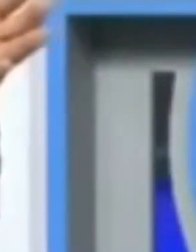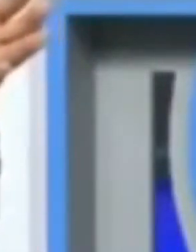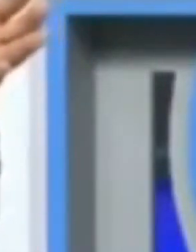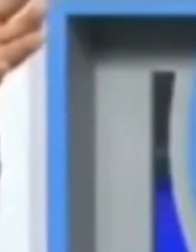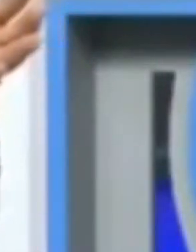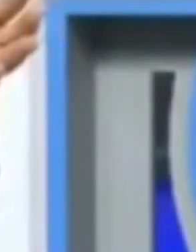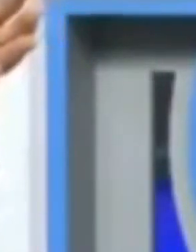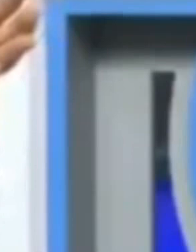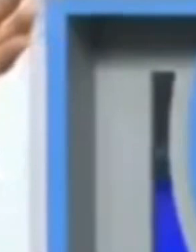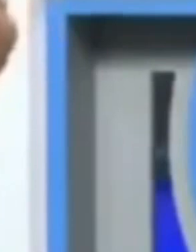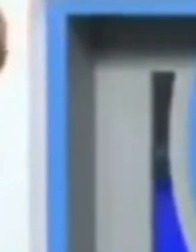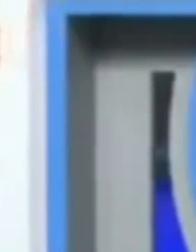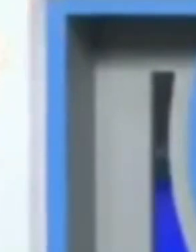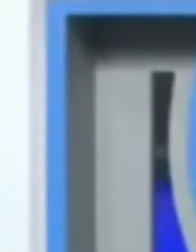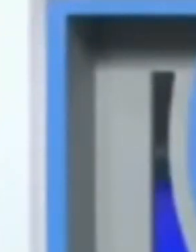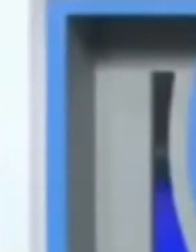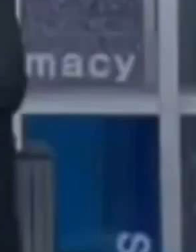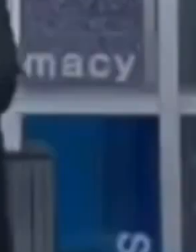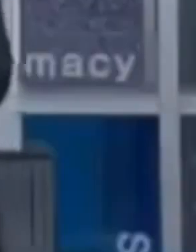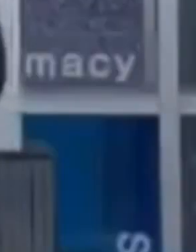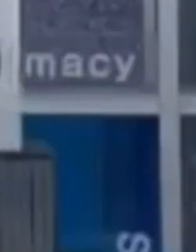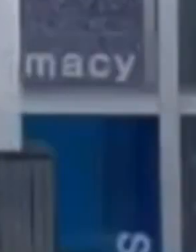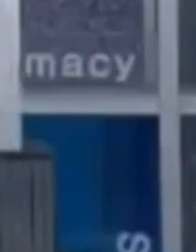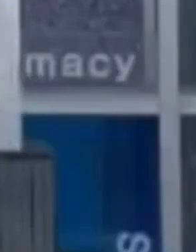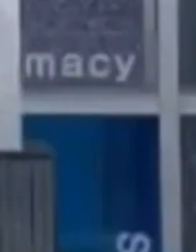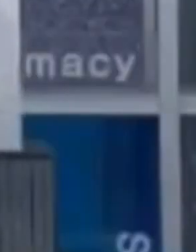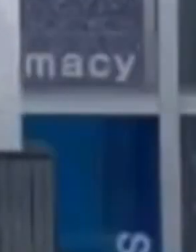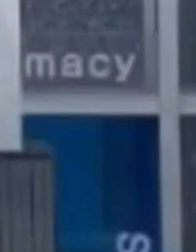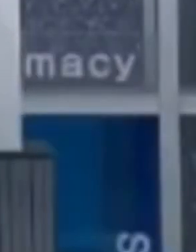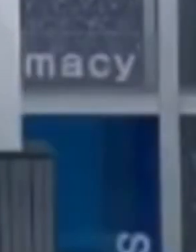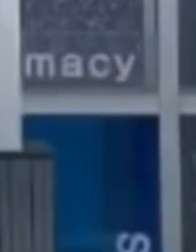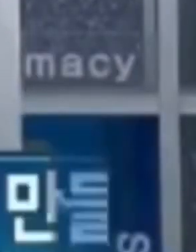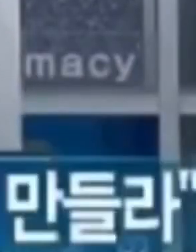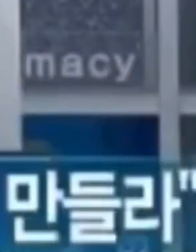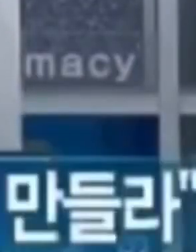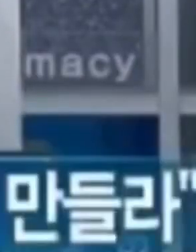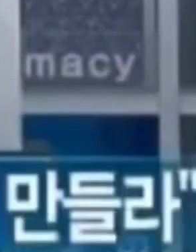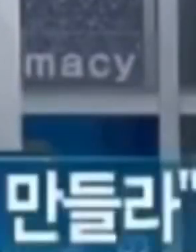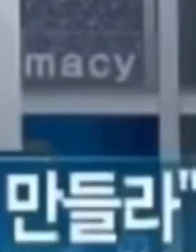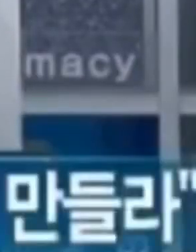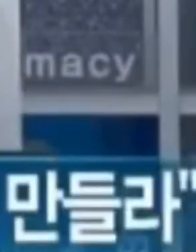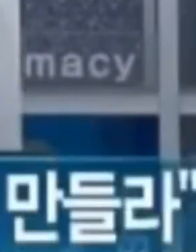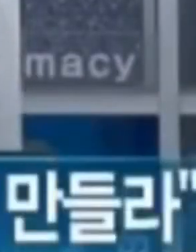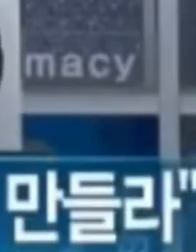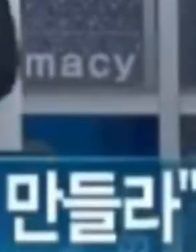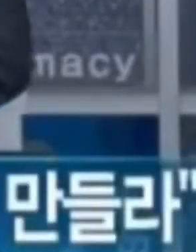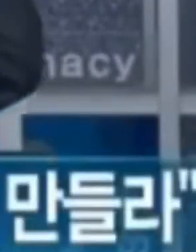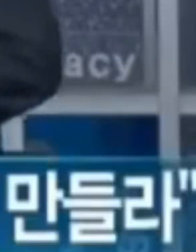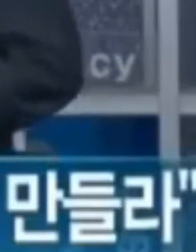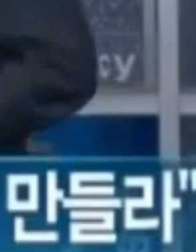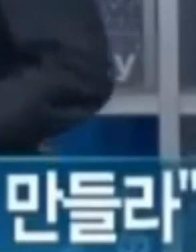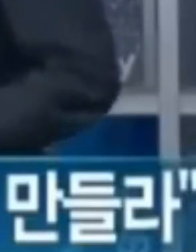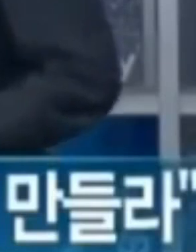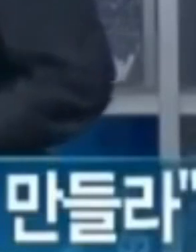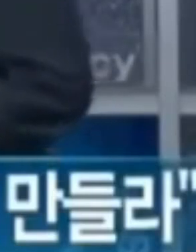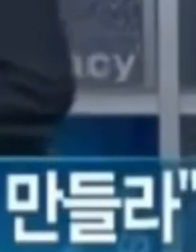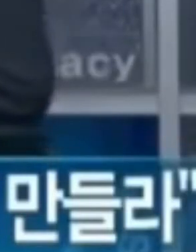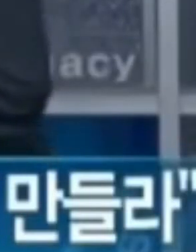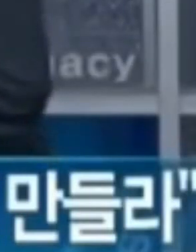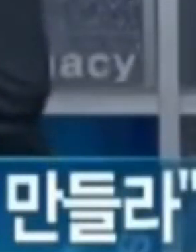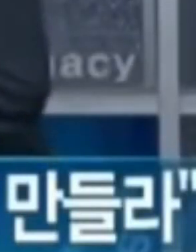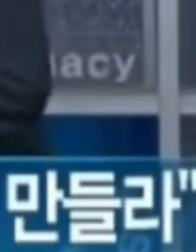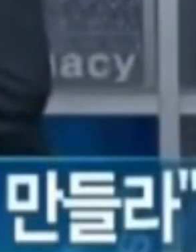훈련을 받은 사람이 상부로부터 댓글 달아 글 올려 하고 지침을 받으면 바로 4시간 안에 반드시 집행을